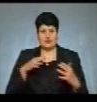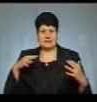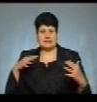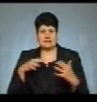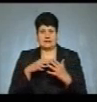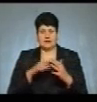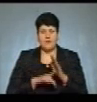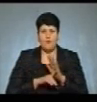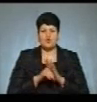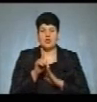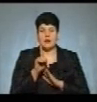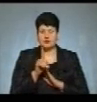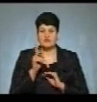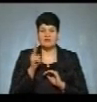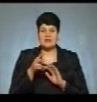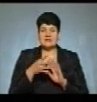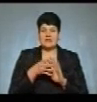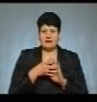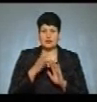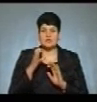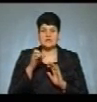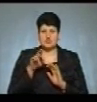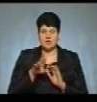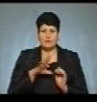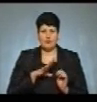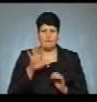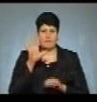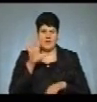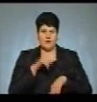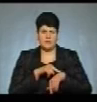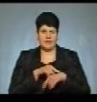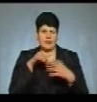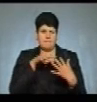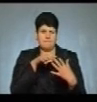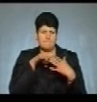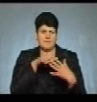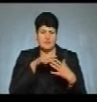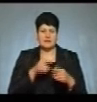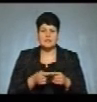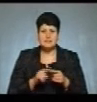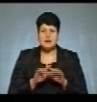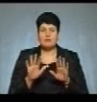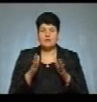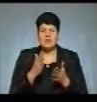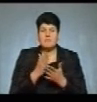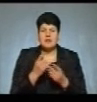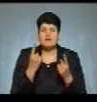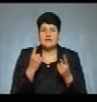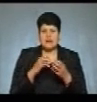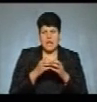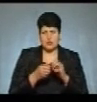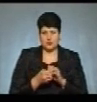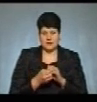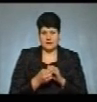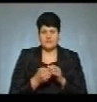почалося 29 січня, був 5-годинний бій. Ця подія мала дуже важливий результат,